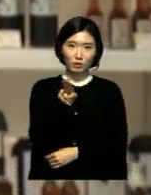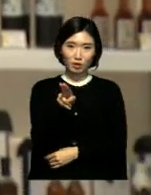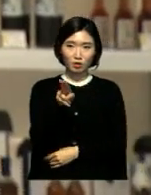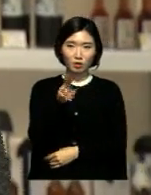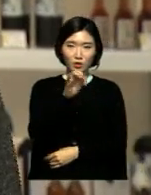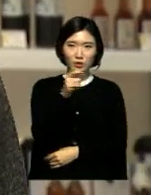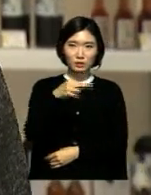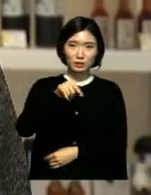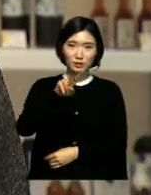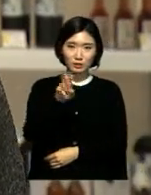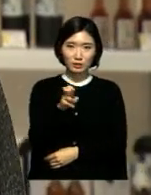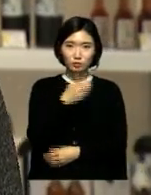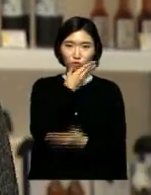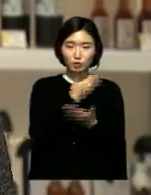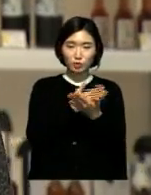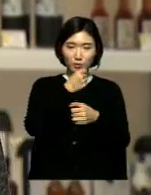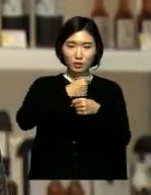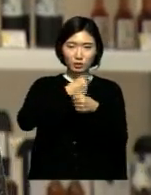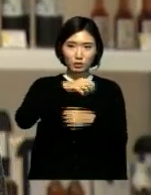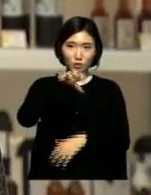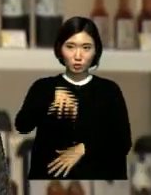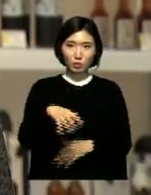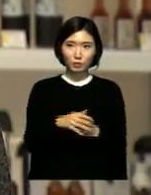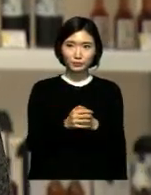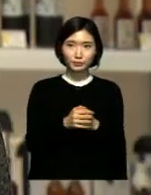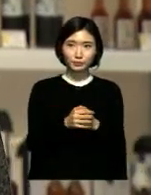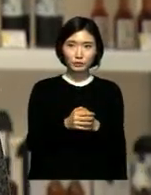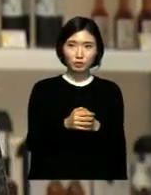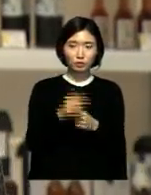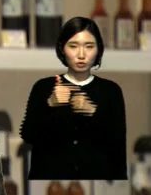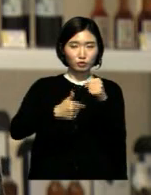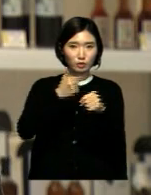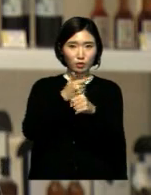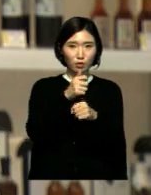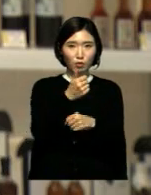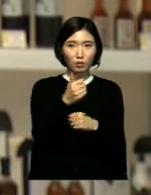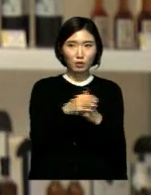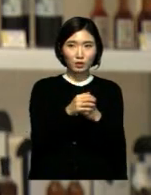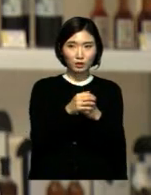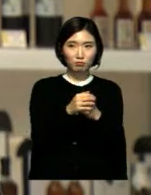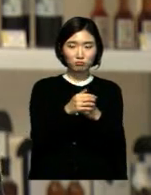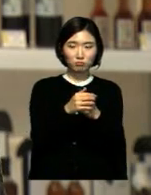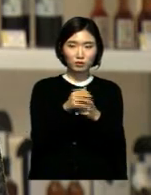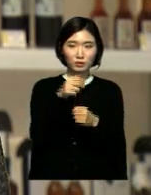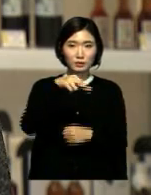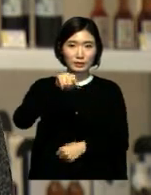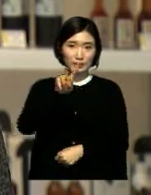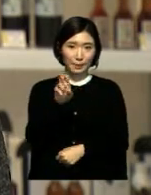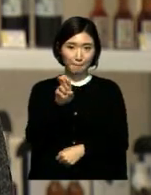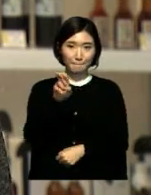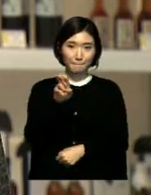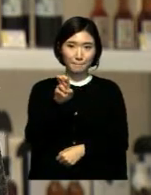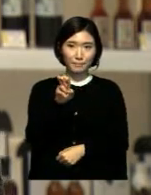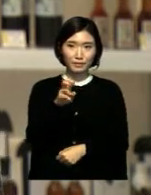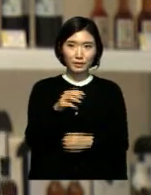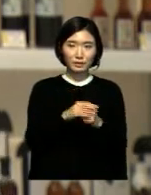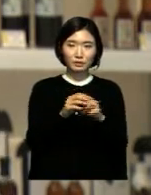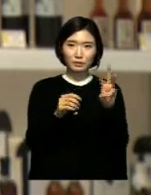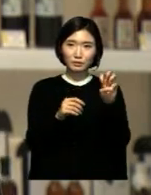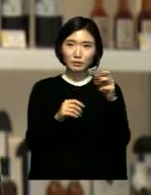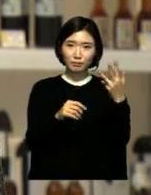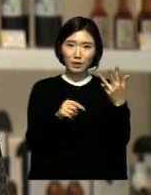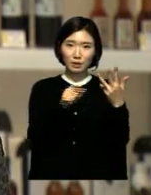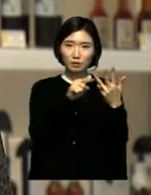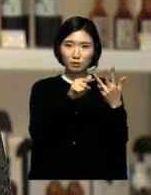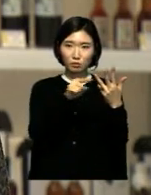주산지 위쪽 쪽에서 생산된 그 지역 3은 6년근 홍삼포 단지에서 생산된 삼입니다 그래서 38도선 안에서만